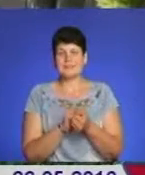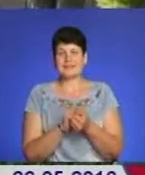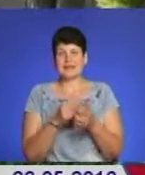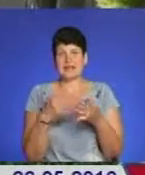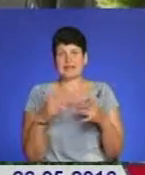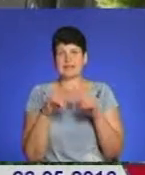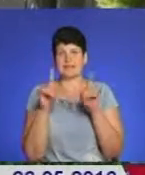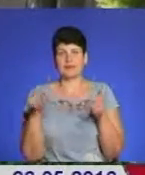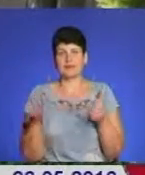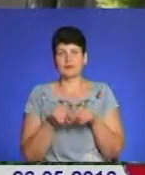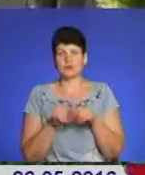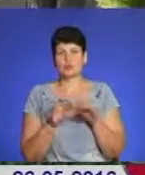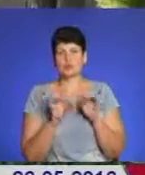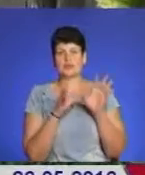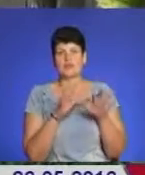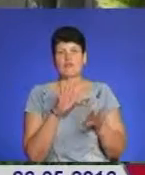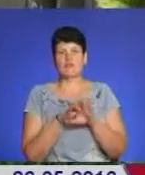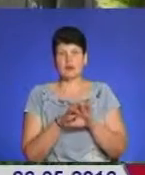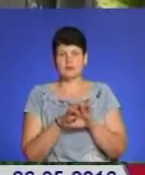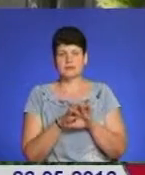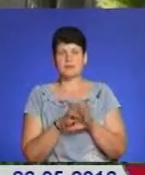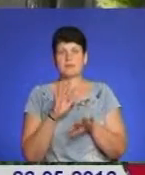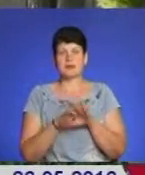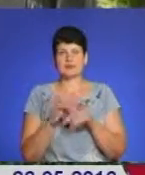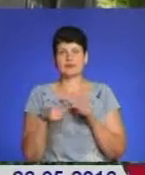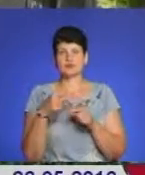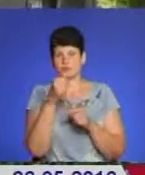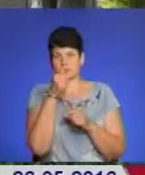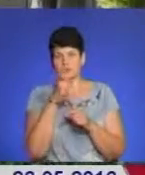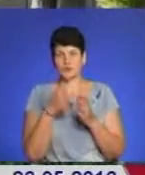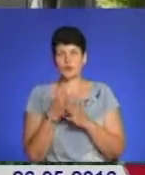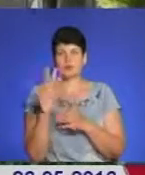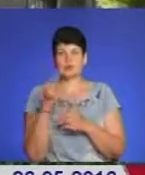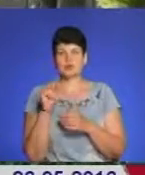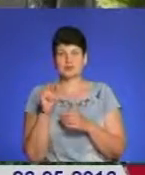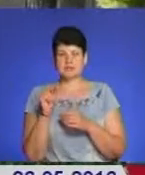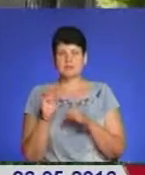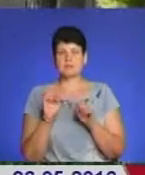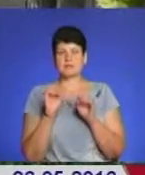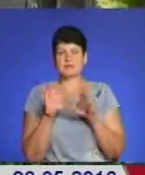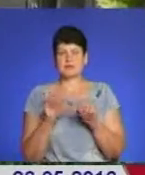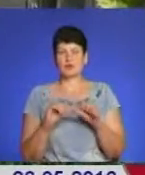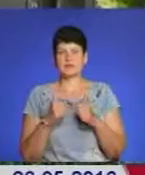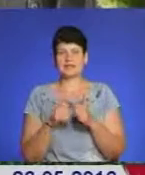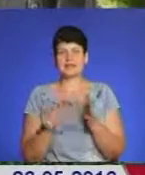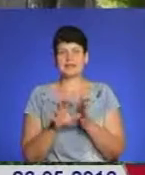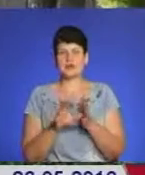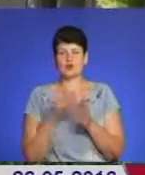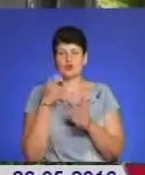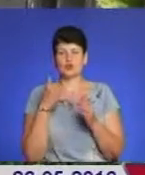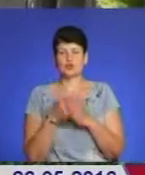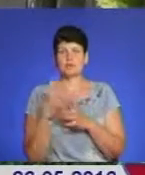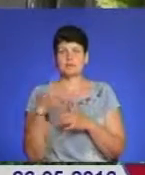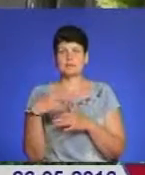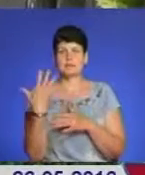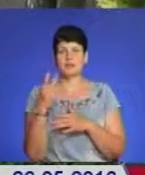отримує накладну відповідну, яку передає в банк. Банк на наступний місяць до 5 числа передає в комітет енергоефективності, і до 25 числа